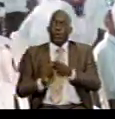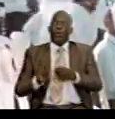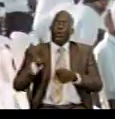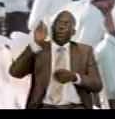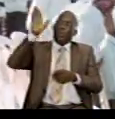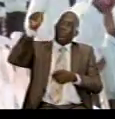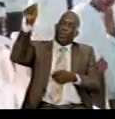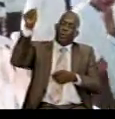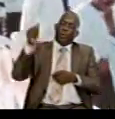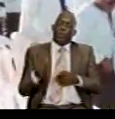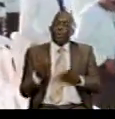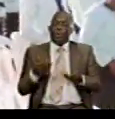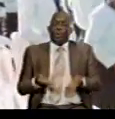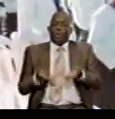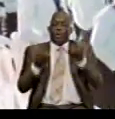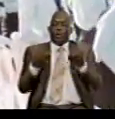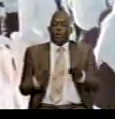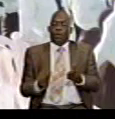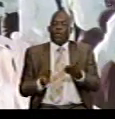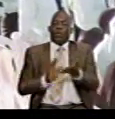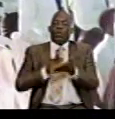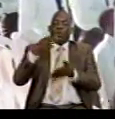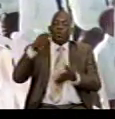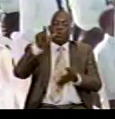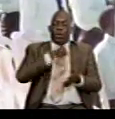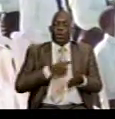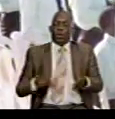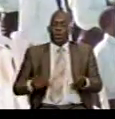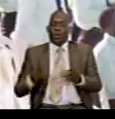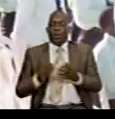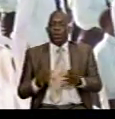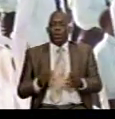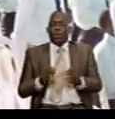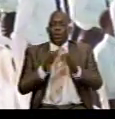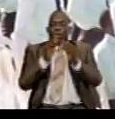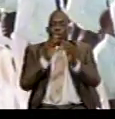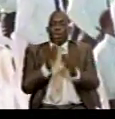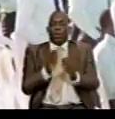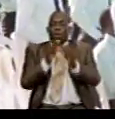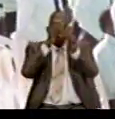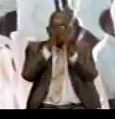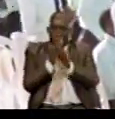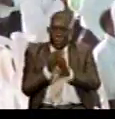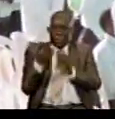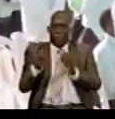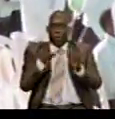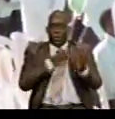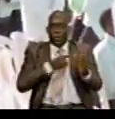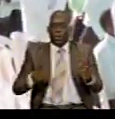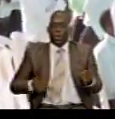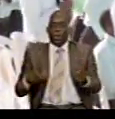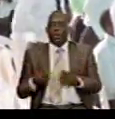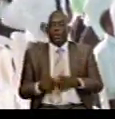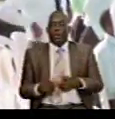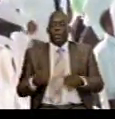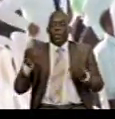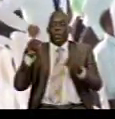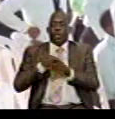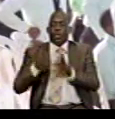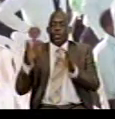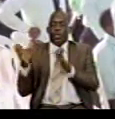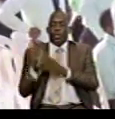Seigneur. Lift up the glory of the Lord. Élevons la gloire du Seigneur. Magnify the Lord. Magnifions le Seigneur. In